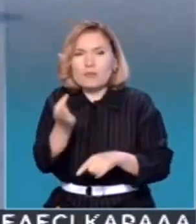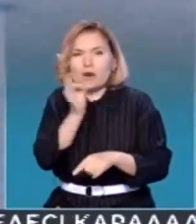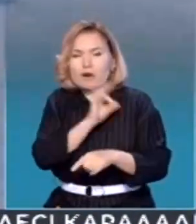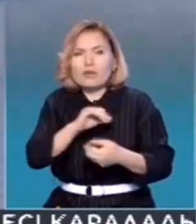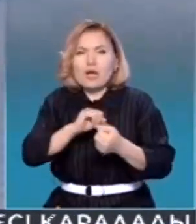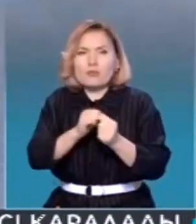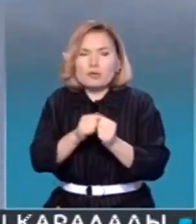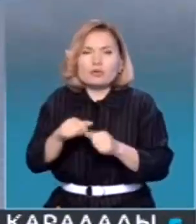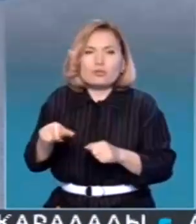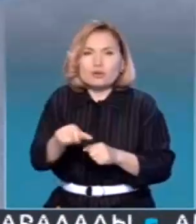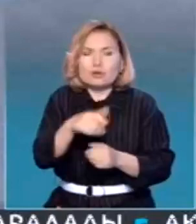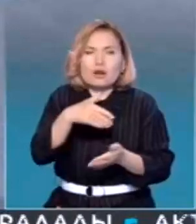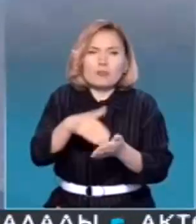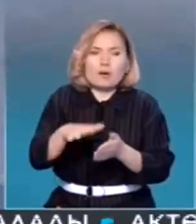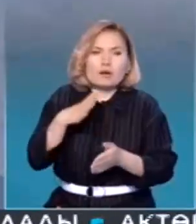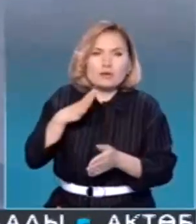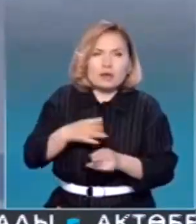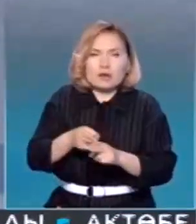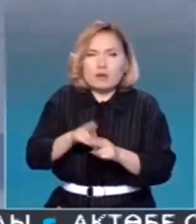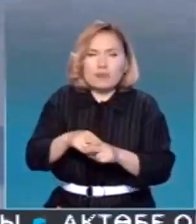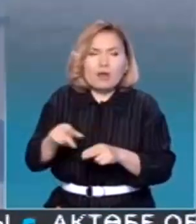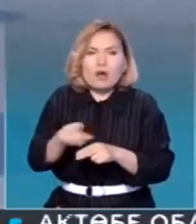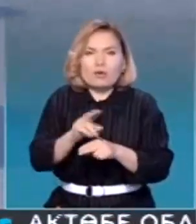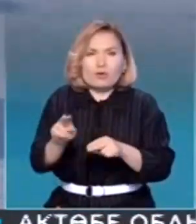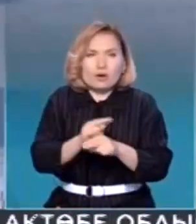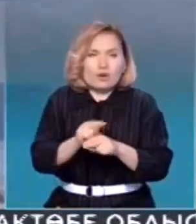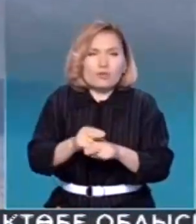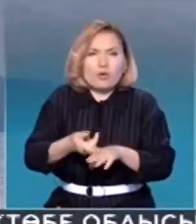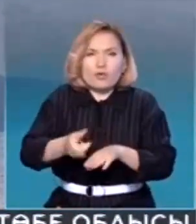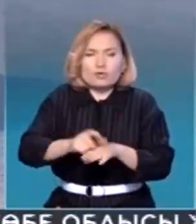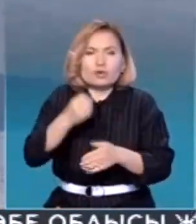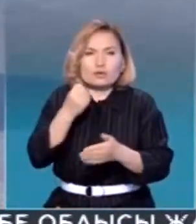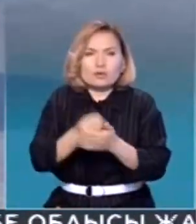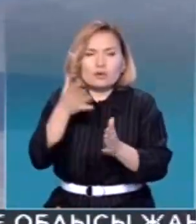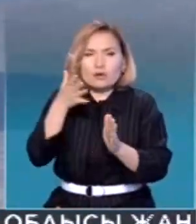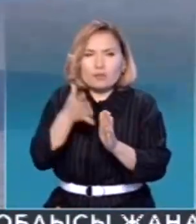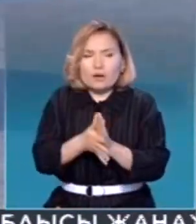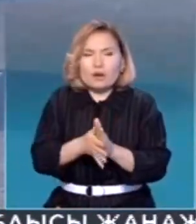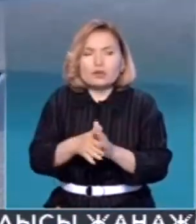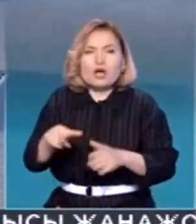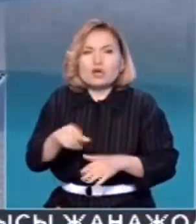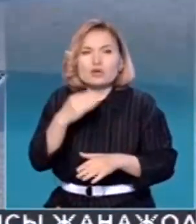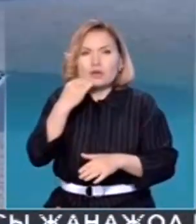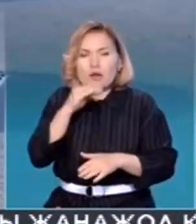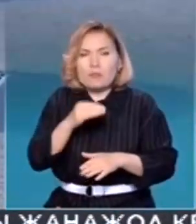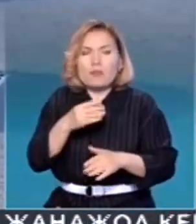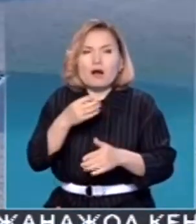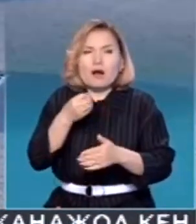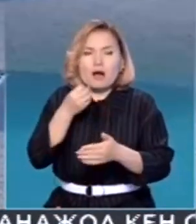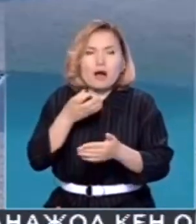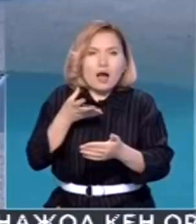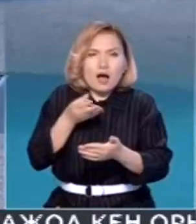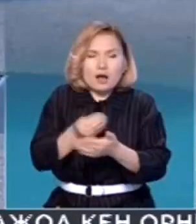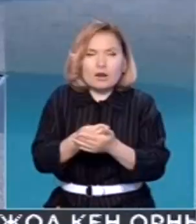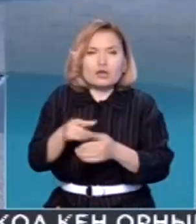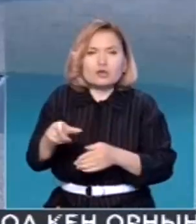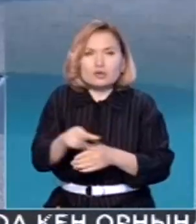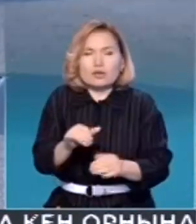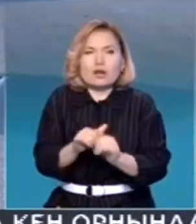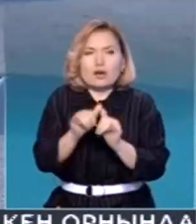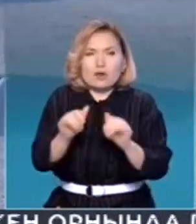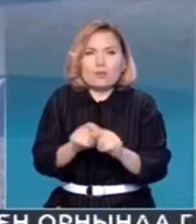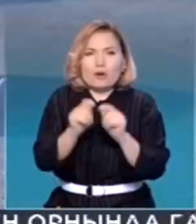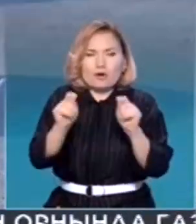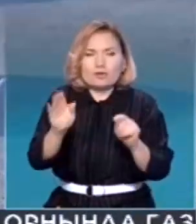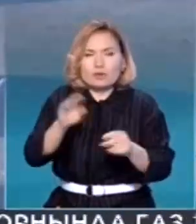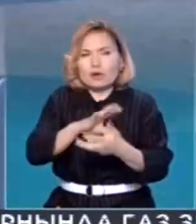тартуға мәжбүр. Себебі оның күтімі қымбатқа түсуде. Енді жол сапасын жақсарту үшін ақылы жолдардың санын тағы көбейтпек.